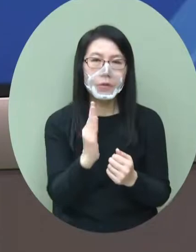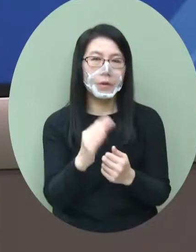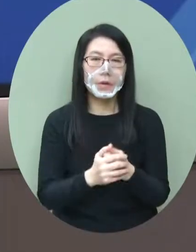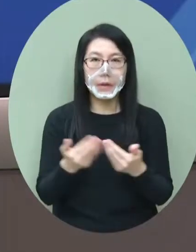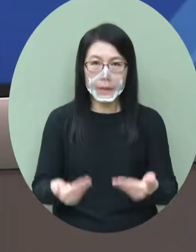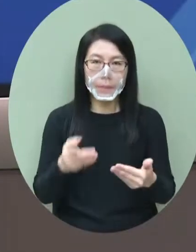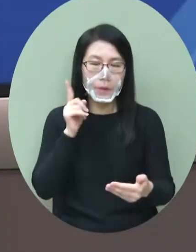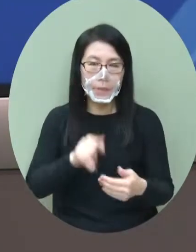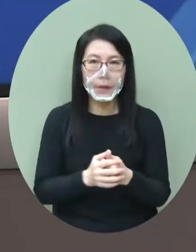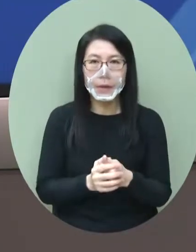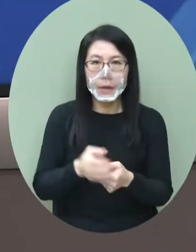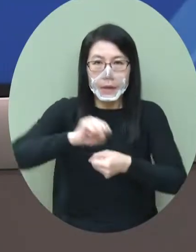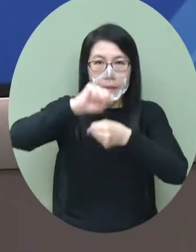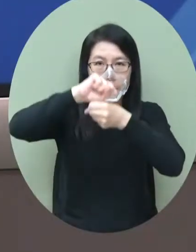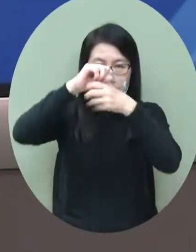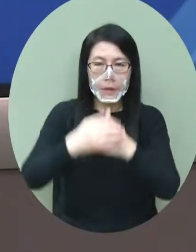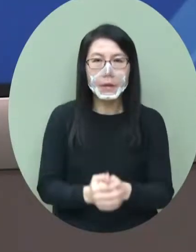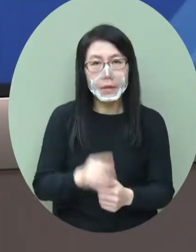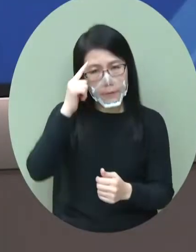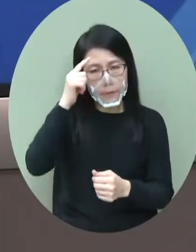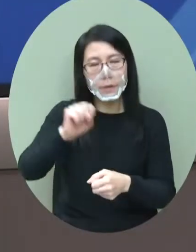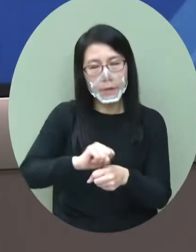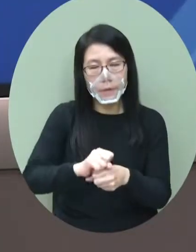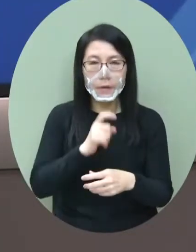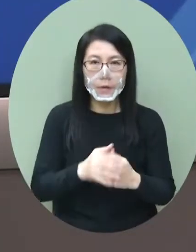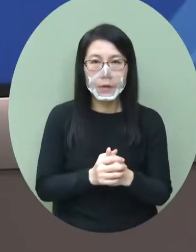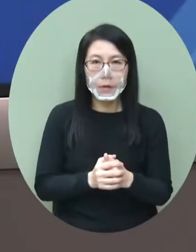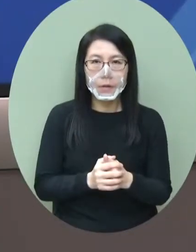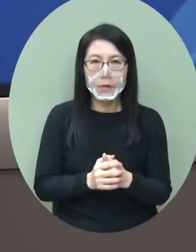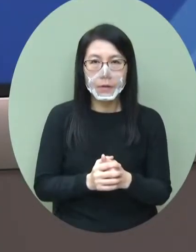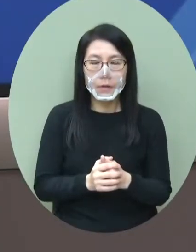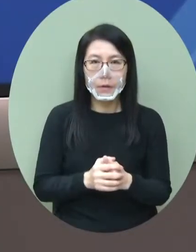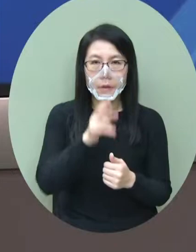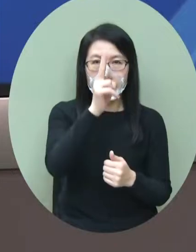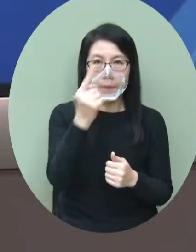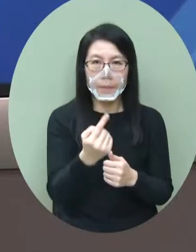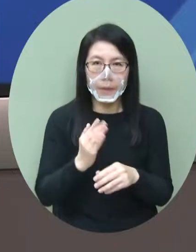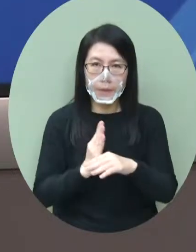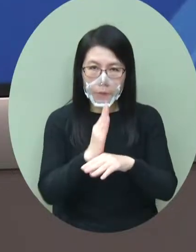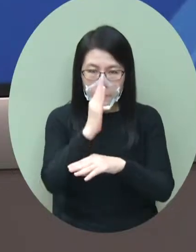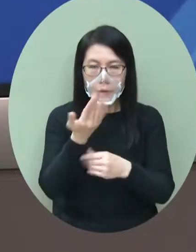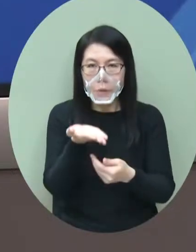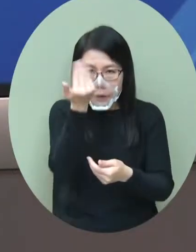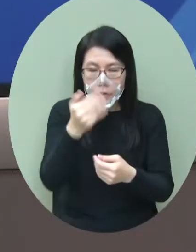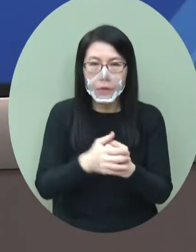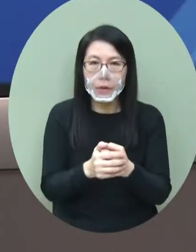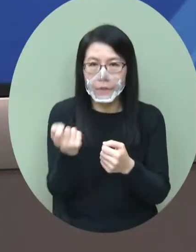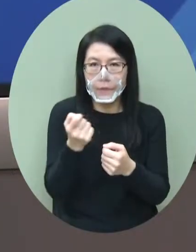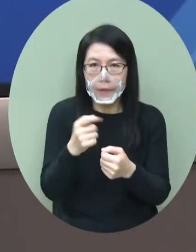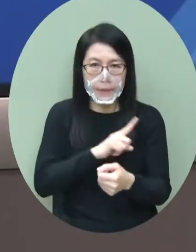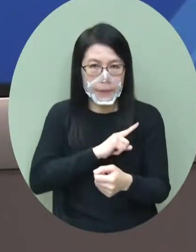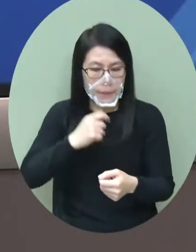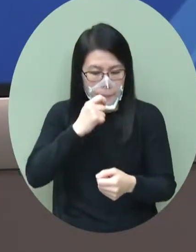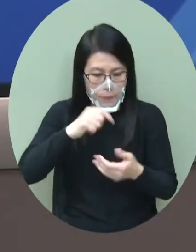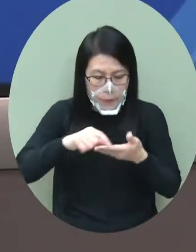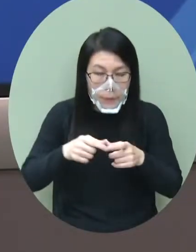100万剂，这一个星期我们也在增加，每天可能超过有